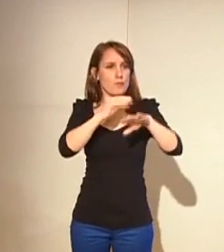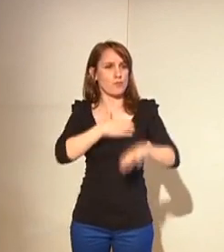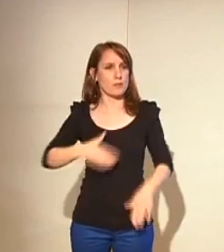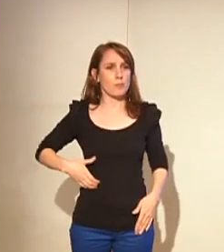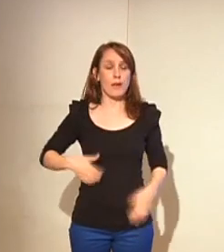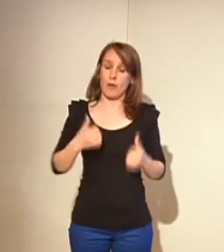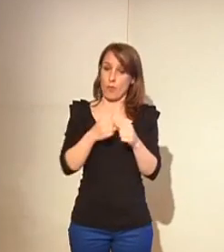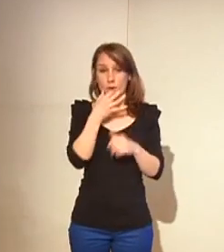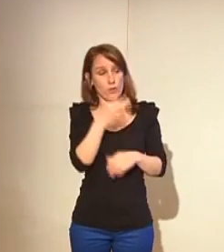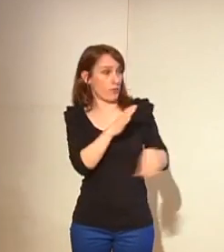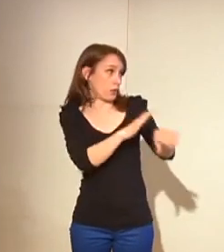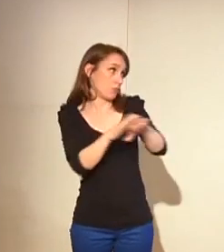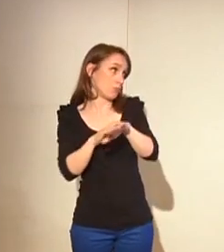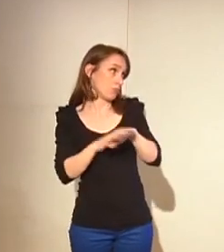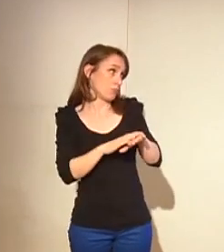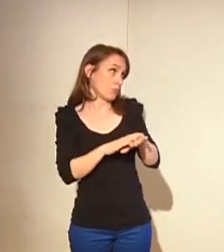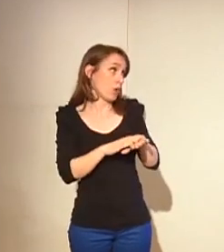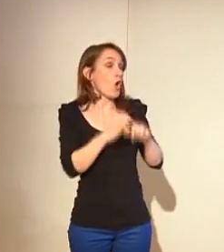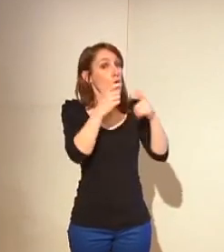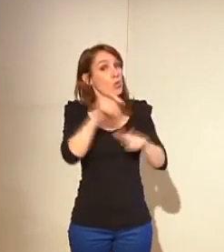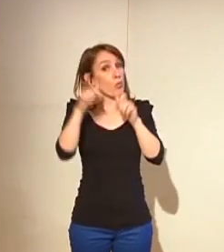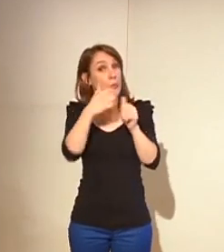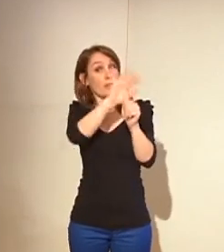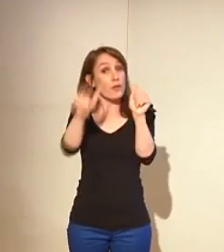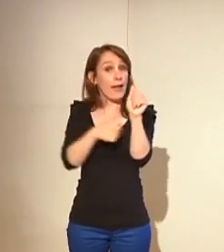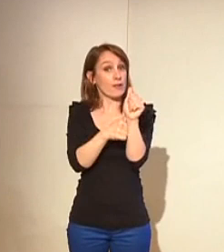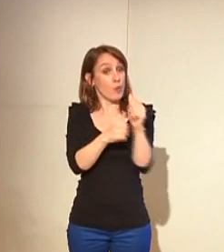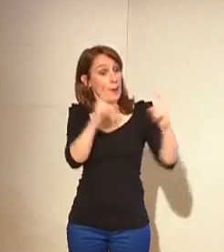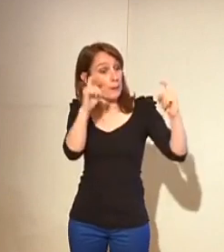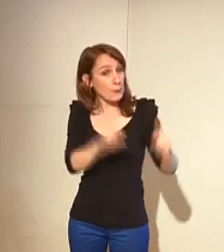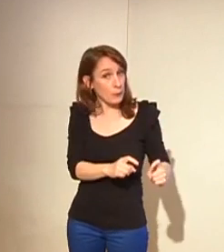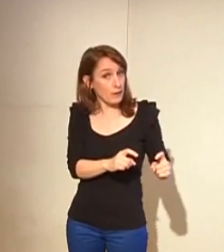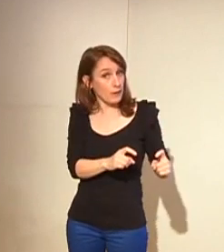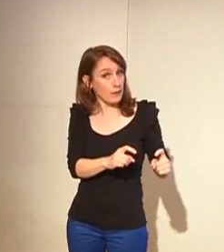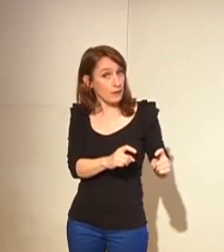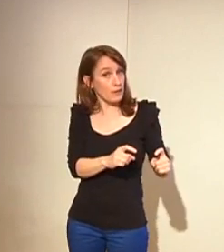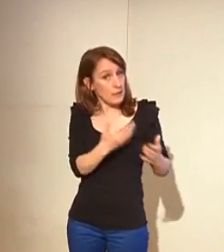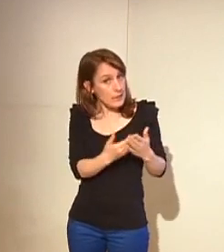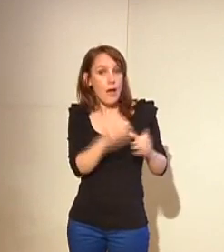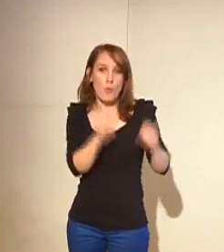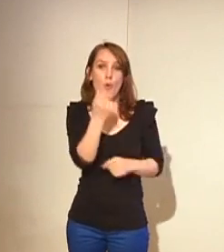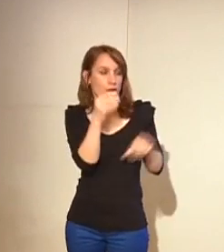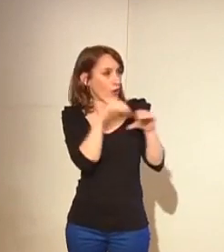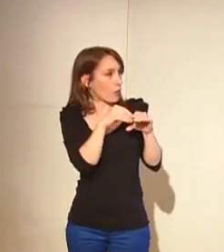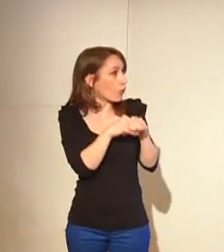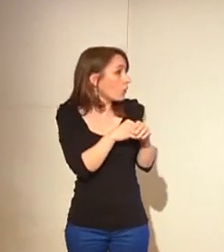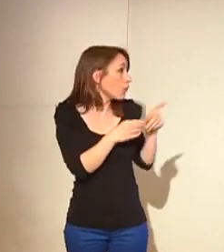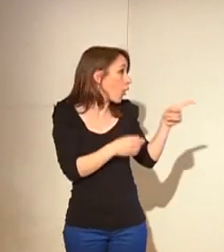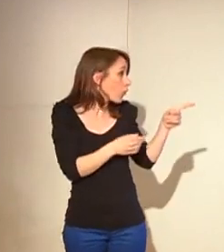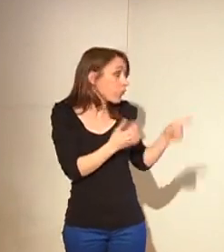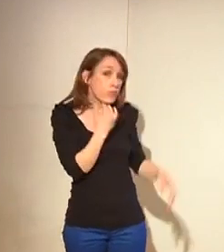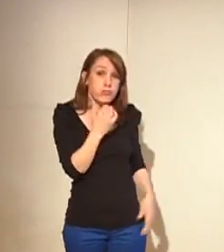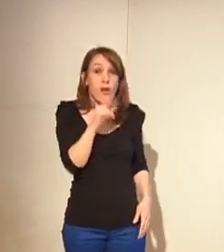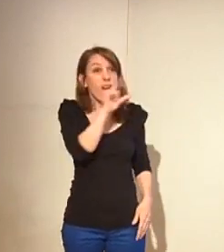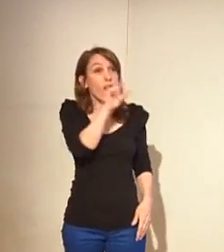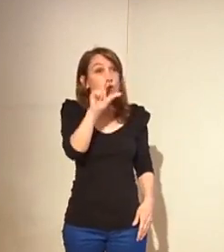d'adjoints ce que vousz av pas véritablement fait enfin 22 20 bien vous